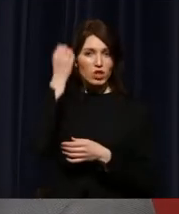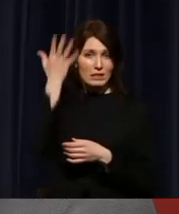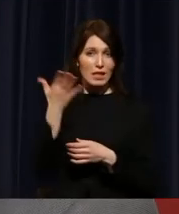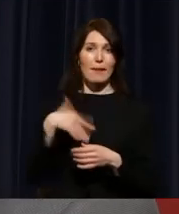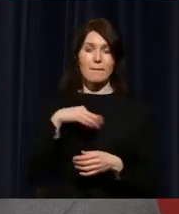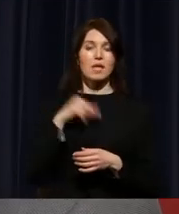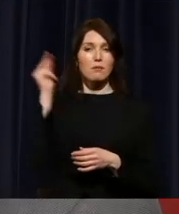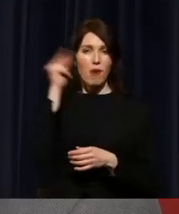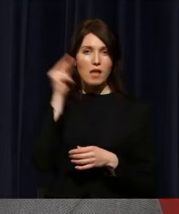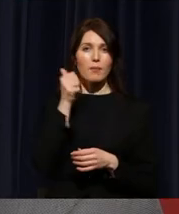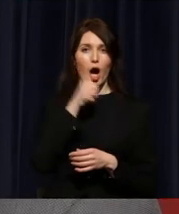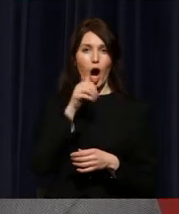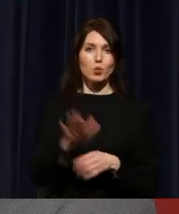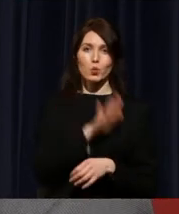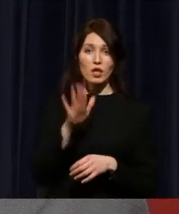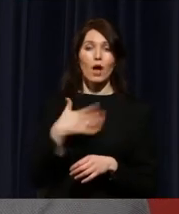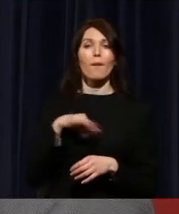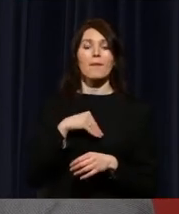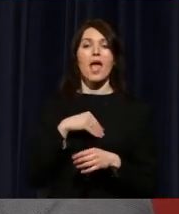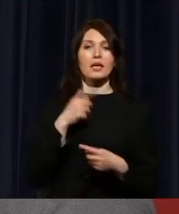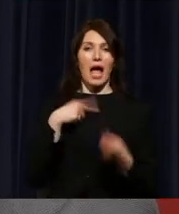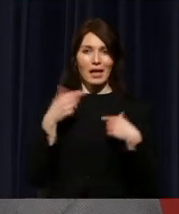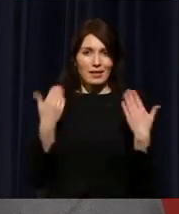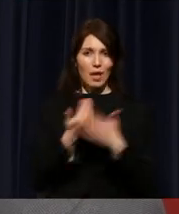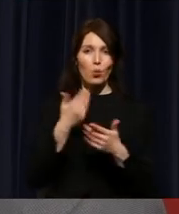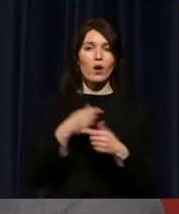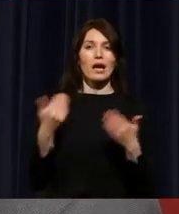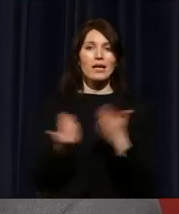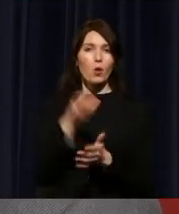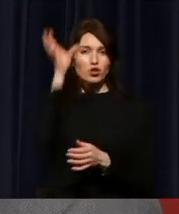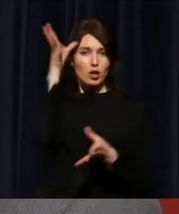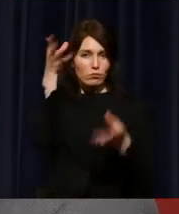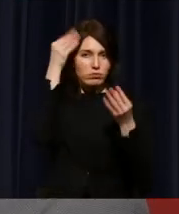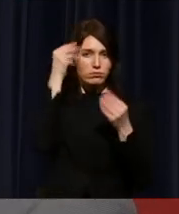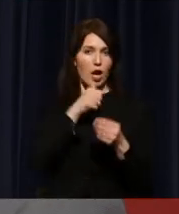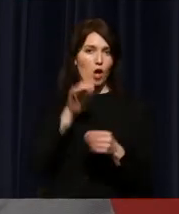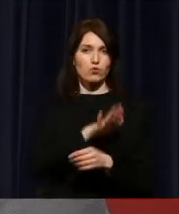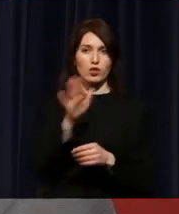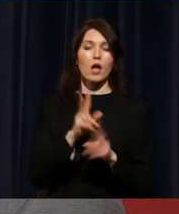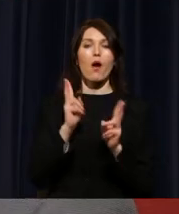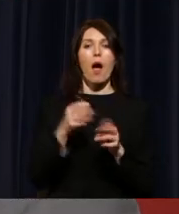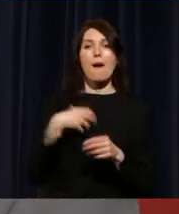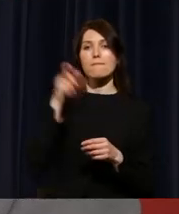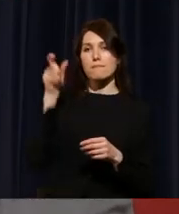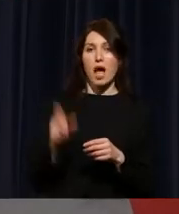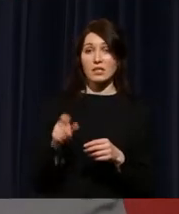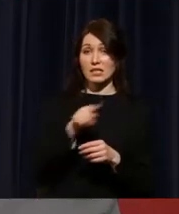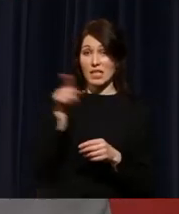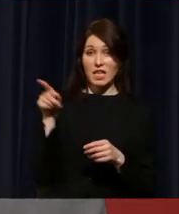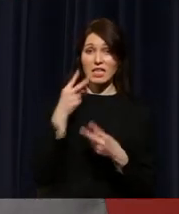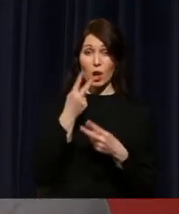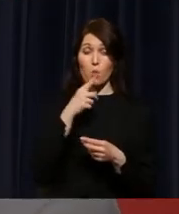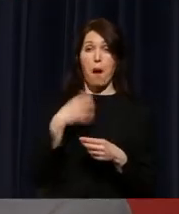Mēs mācamies katru dienu, mēs apdeitojamies katru dienu, noteikti kā pacienti. Skatoties